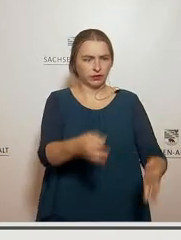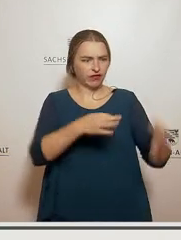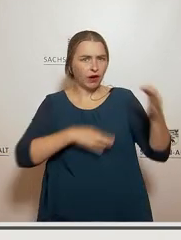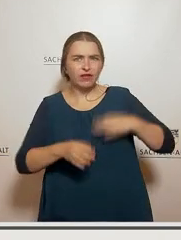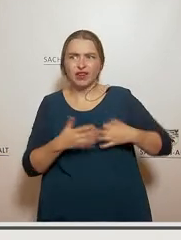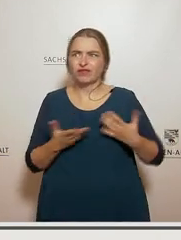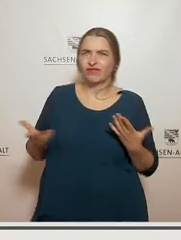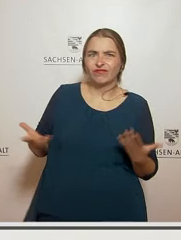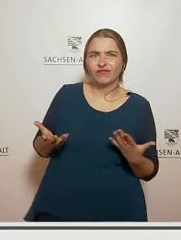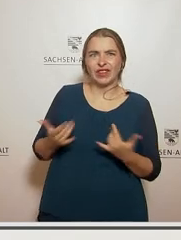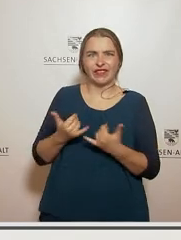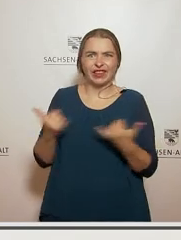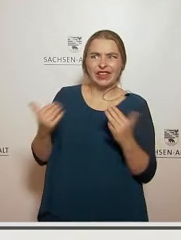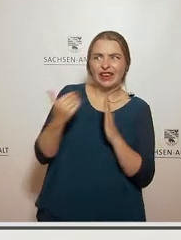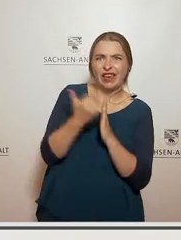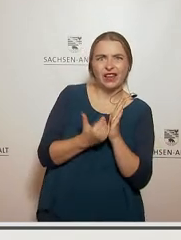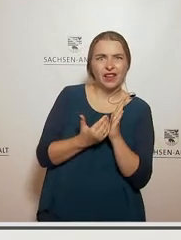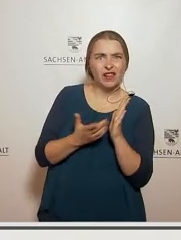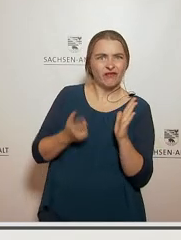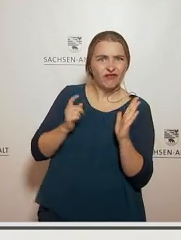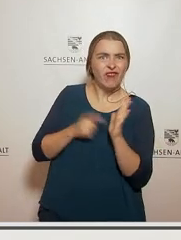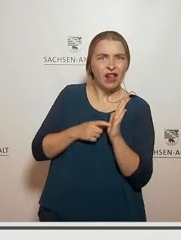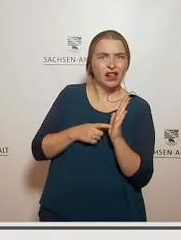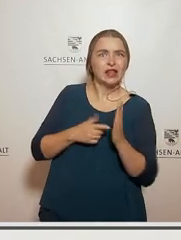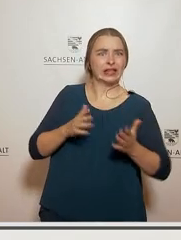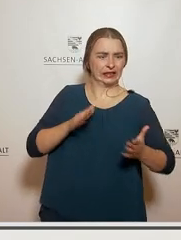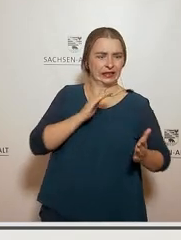steht, diese Regelung läuft zum